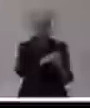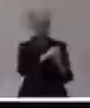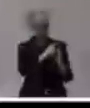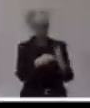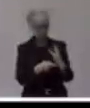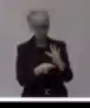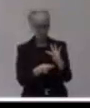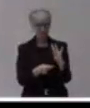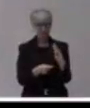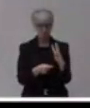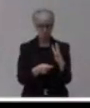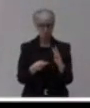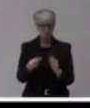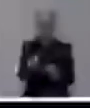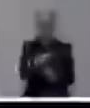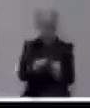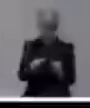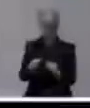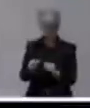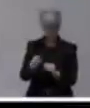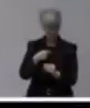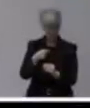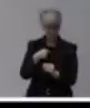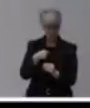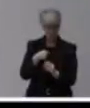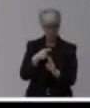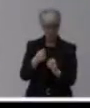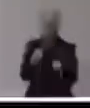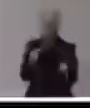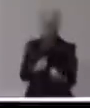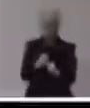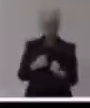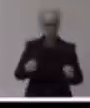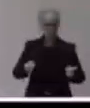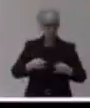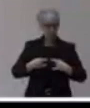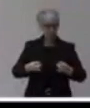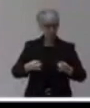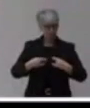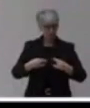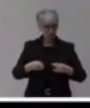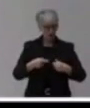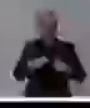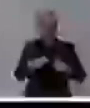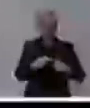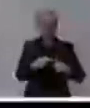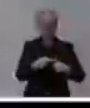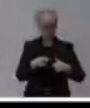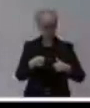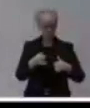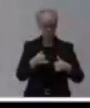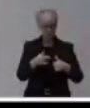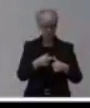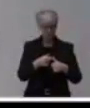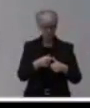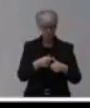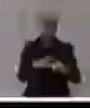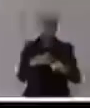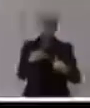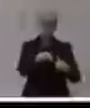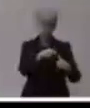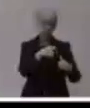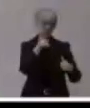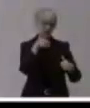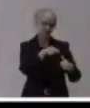che caratterizzano il nostro progetto, un'attività di sportello, tra l'altro era uno dei vincoli originari del bando di